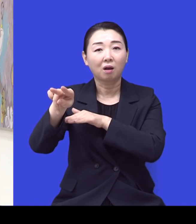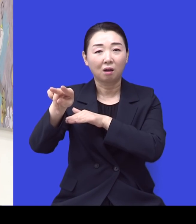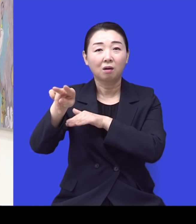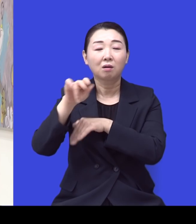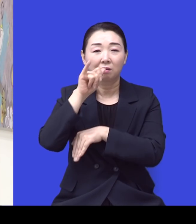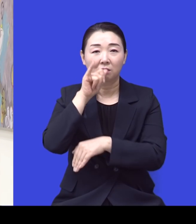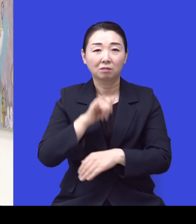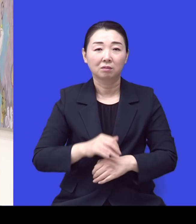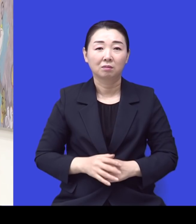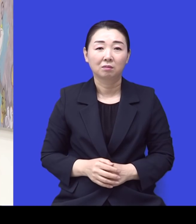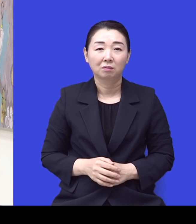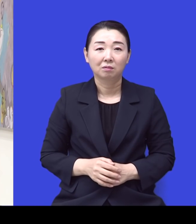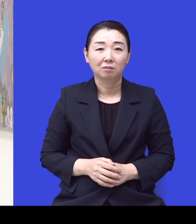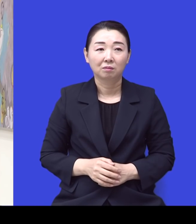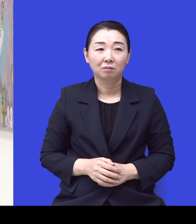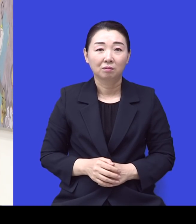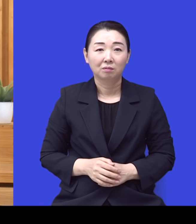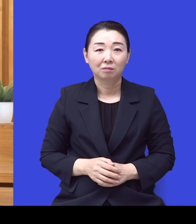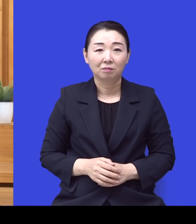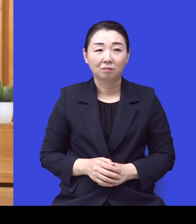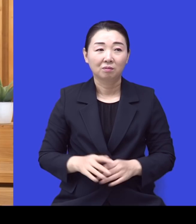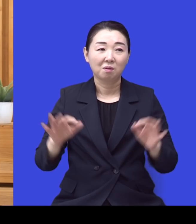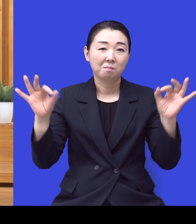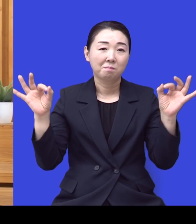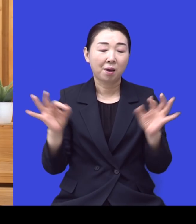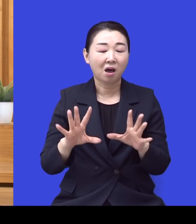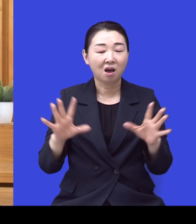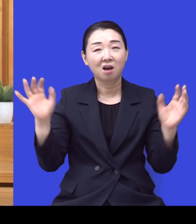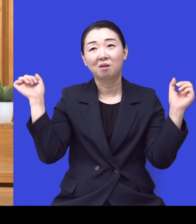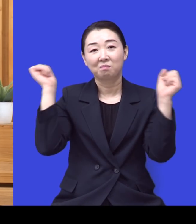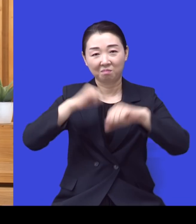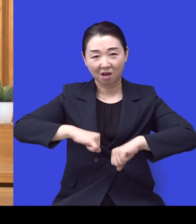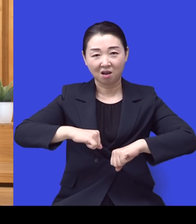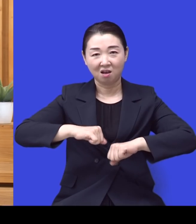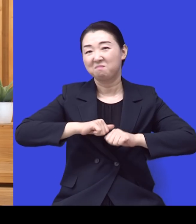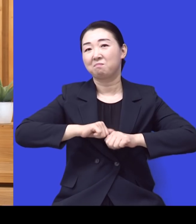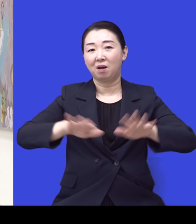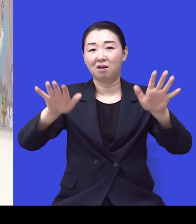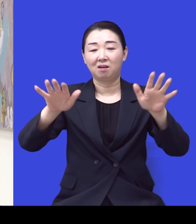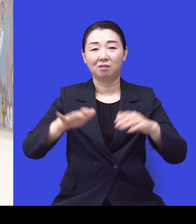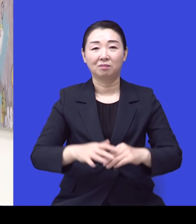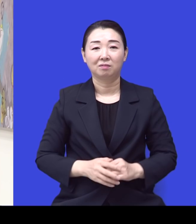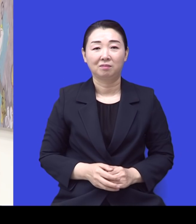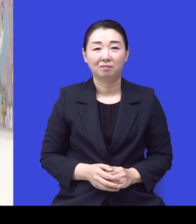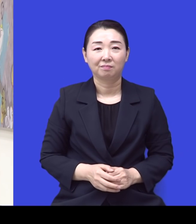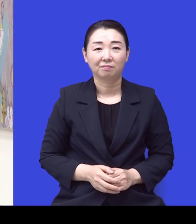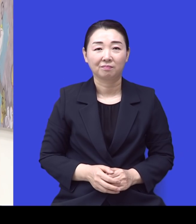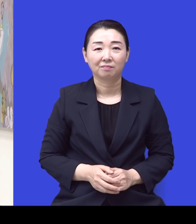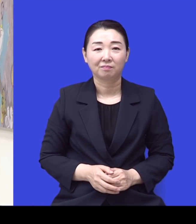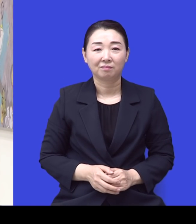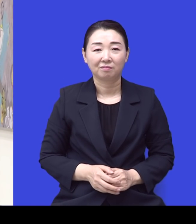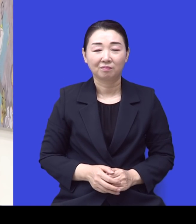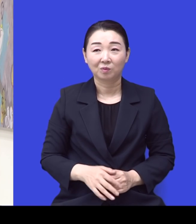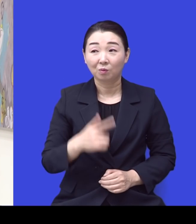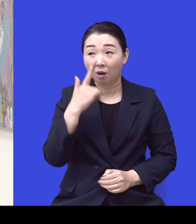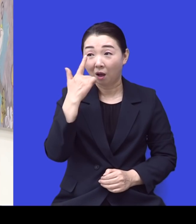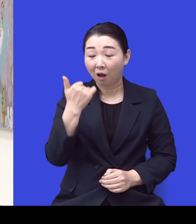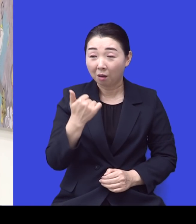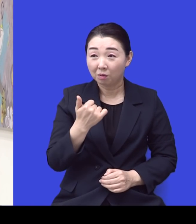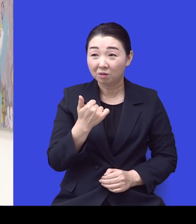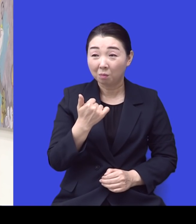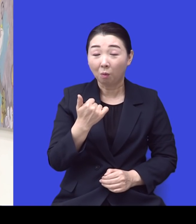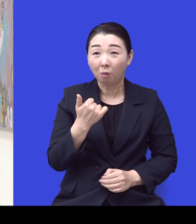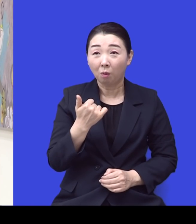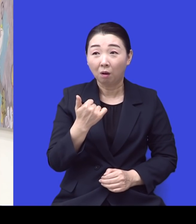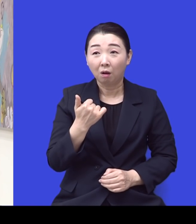없었고 예. 그래서 하루아침에 다 그냥 해산이 물거품이- 됐군요. 예. 예. 그러면서 저희가 아버님 없으시니까